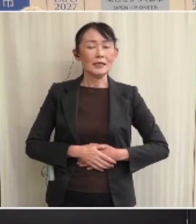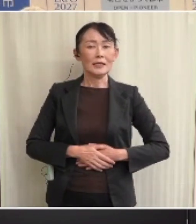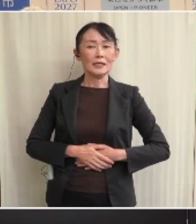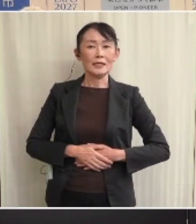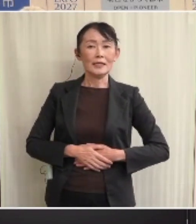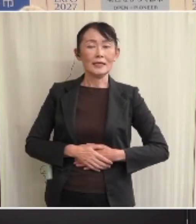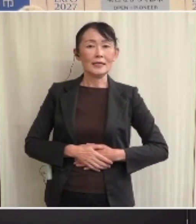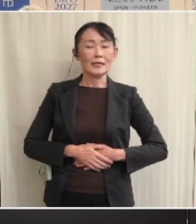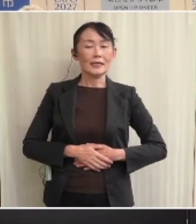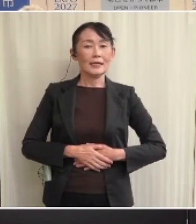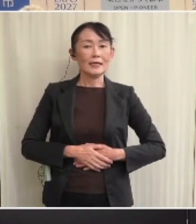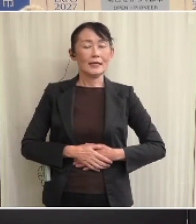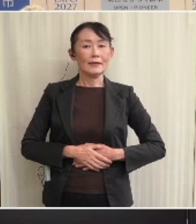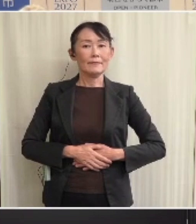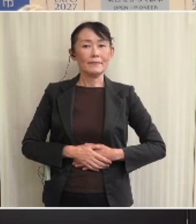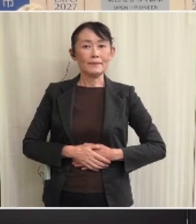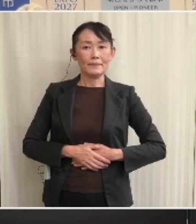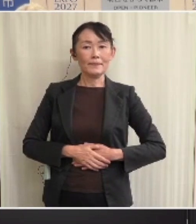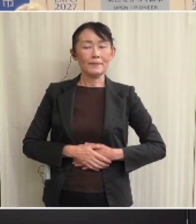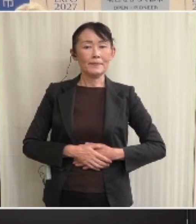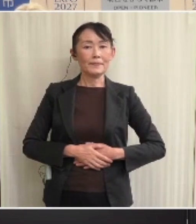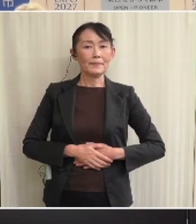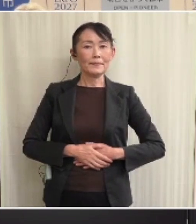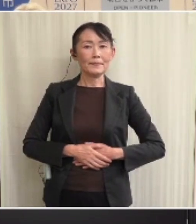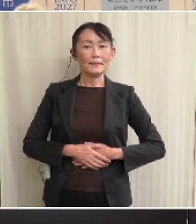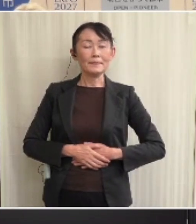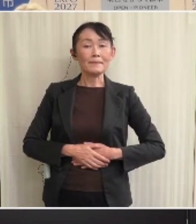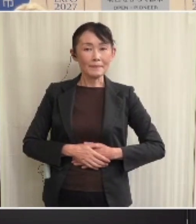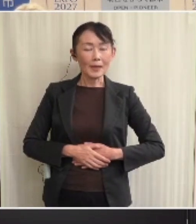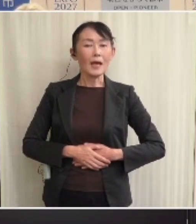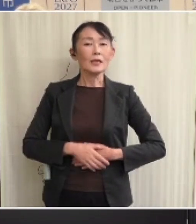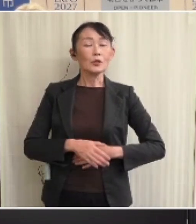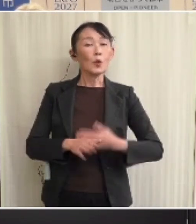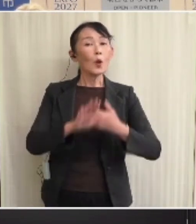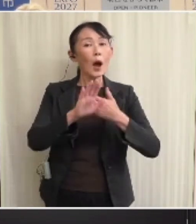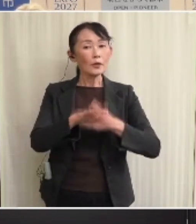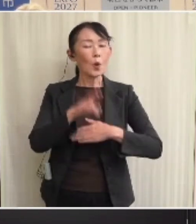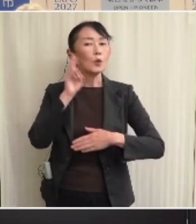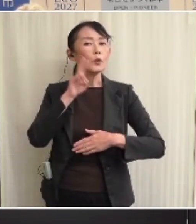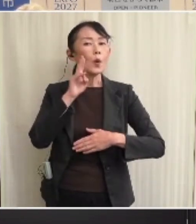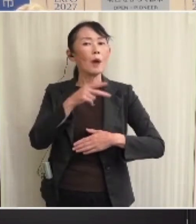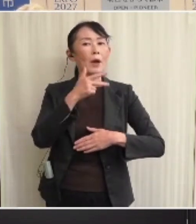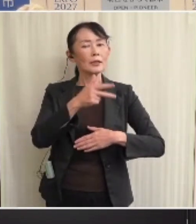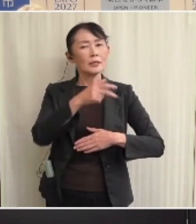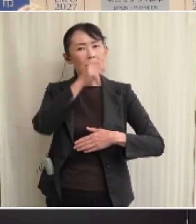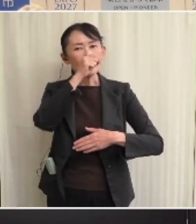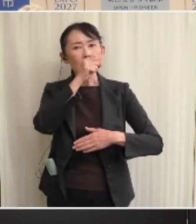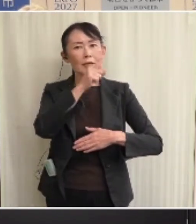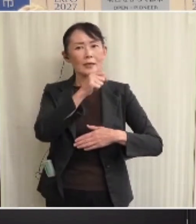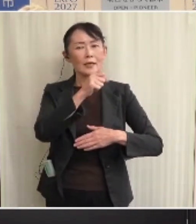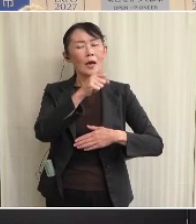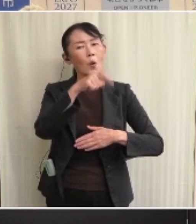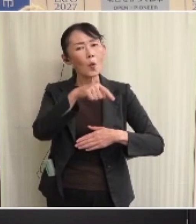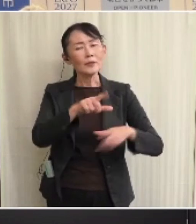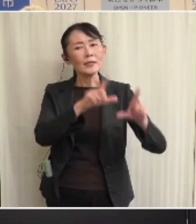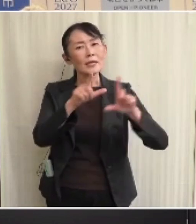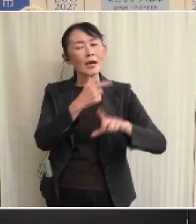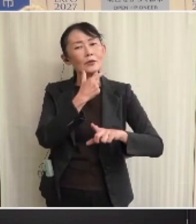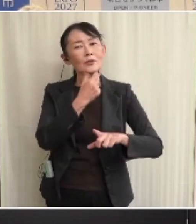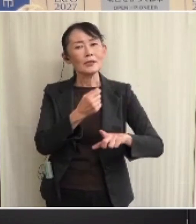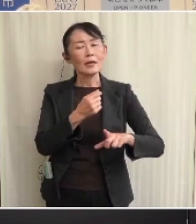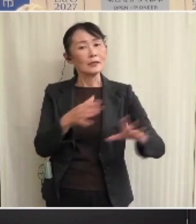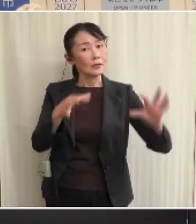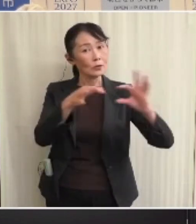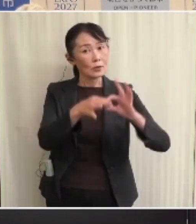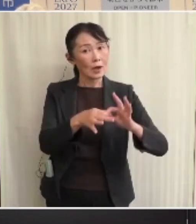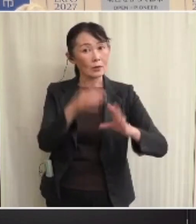で、こう横浜に、継続して住みたいって思っていただけることにもつながるかなと思います。また